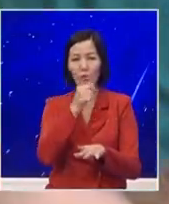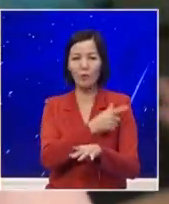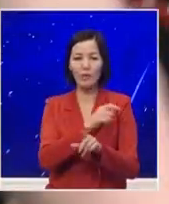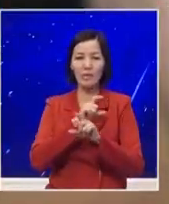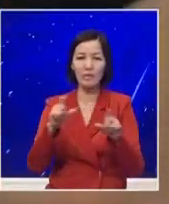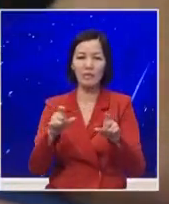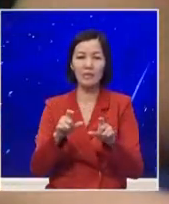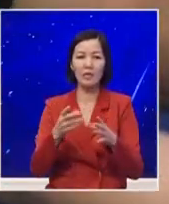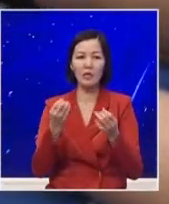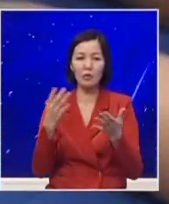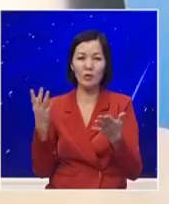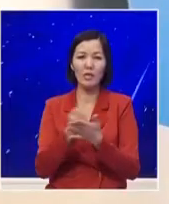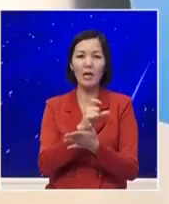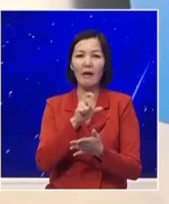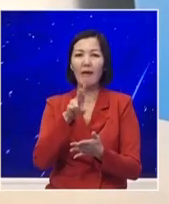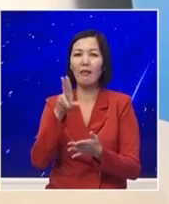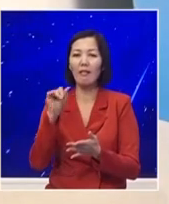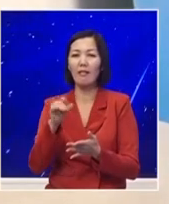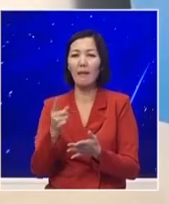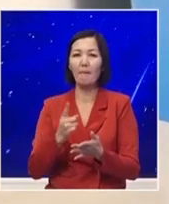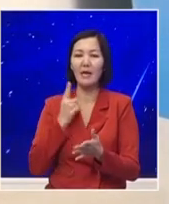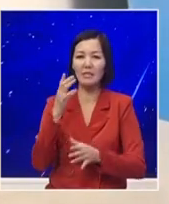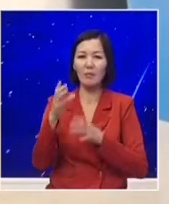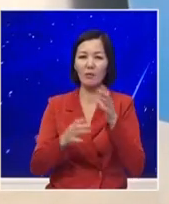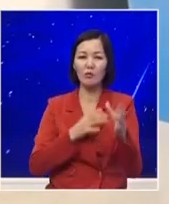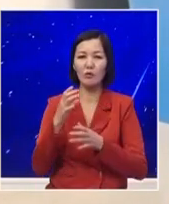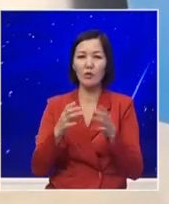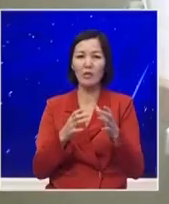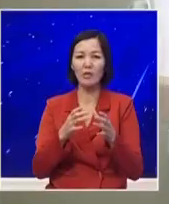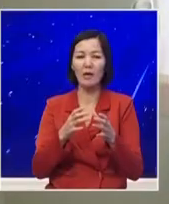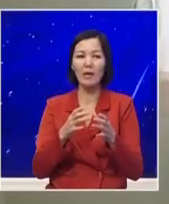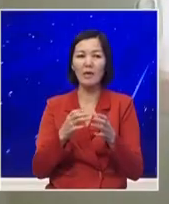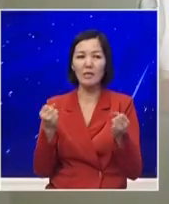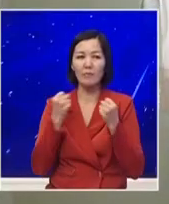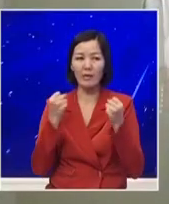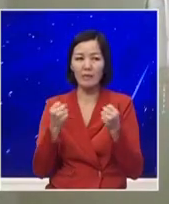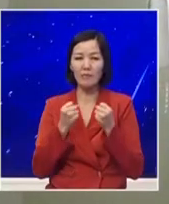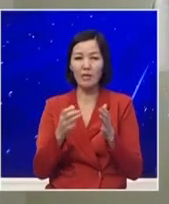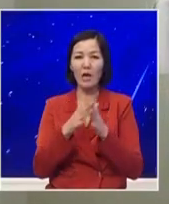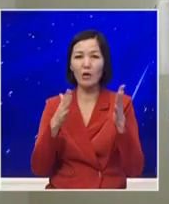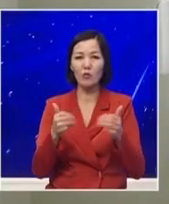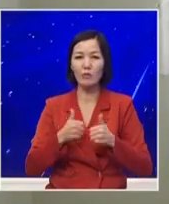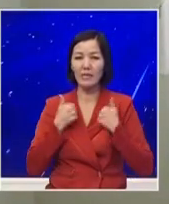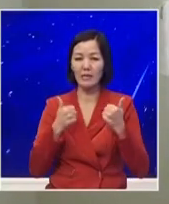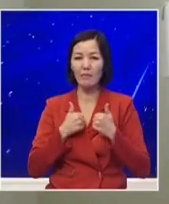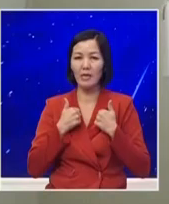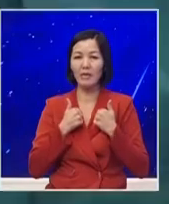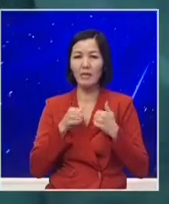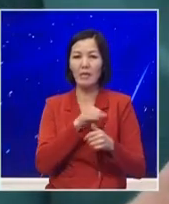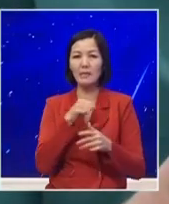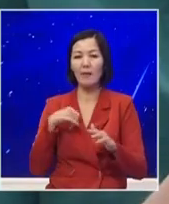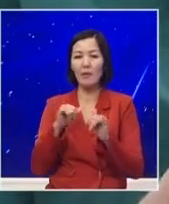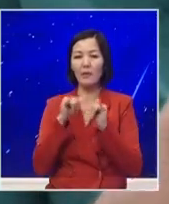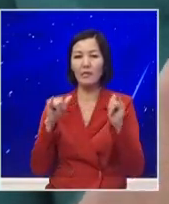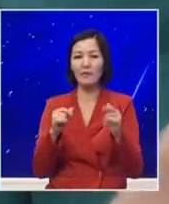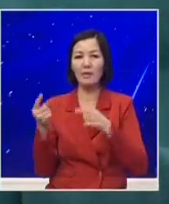образования, в копилке достижений Эллы – звание мастера международного класса по армрестлингу. Огромное стремление к саморазвитию привело ее и на курсы